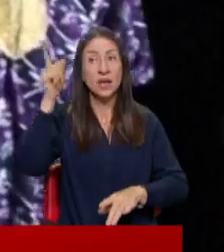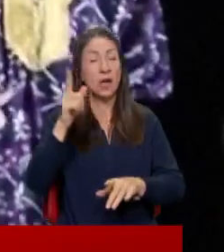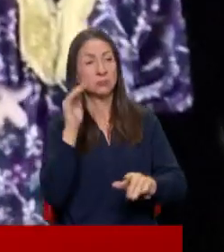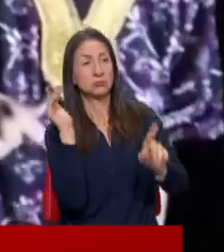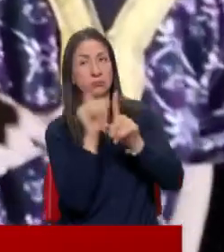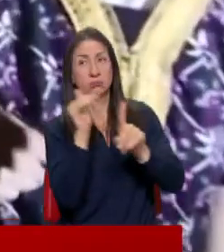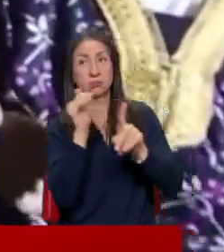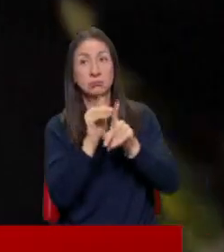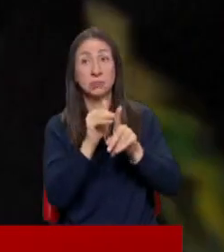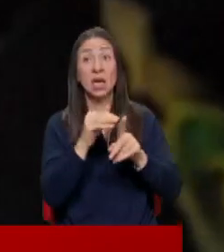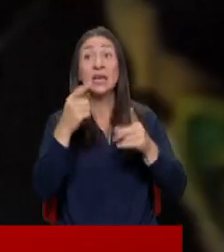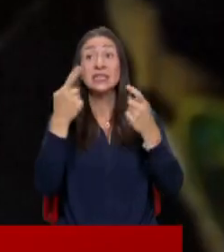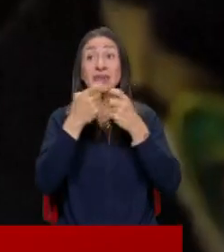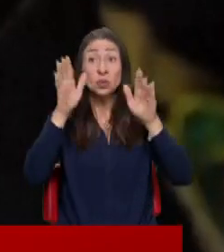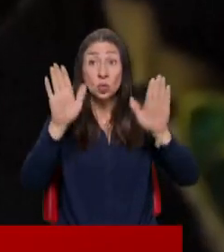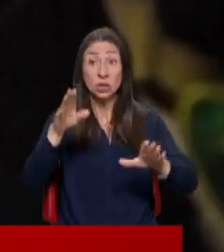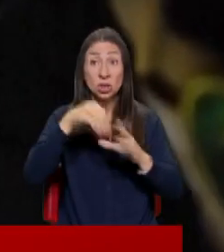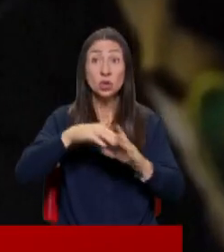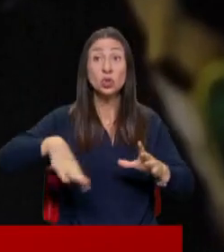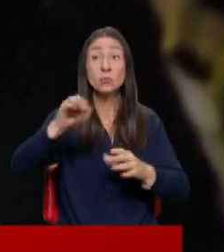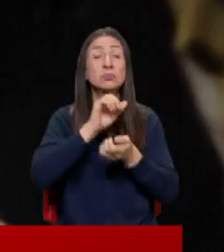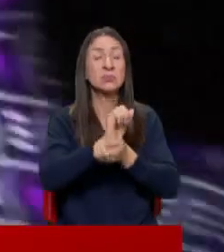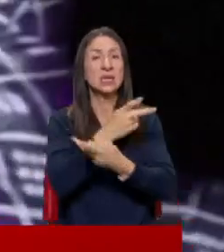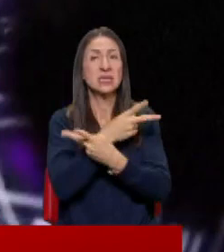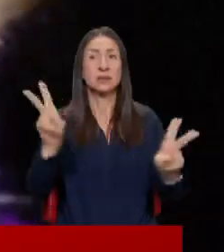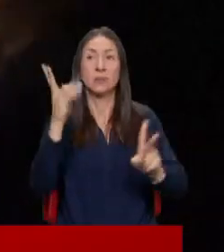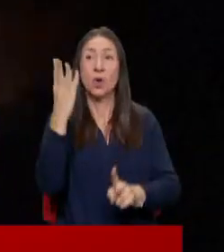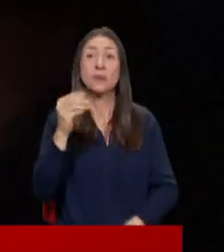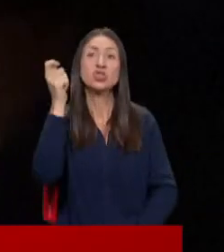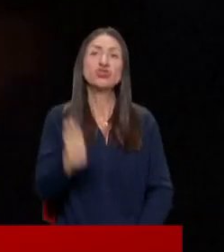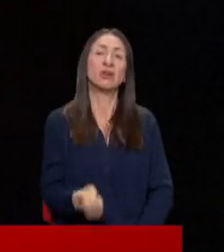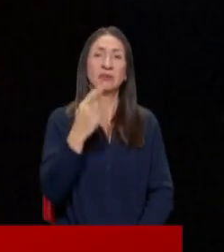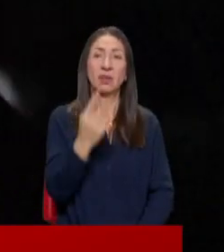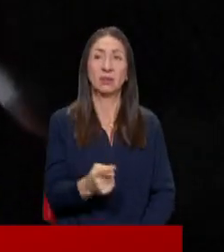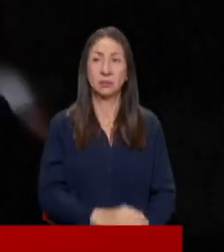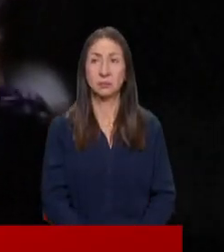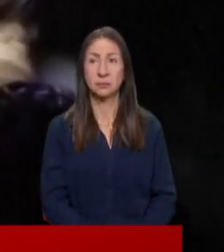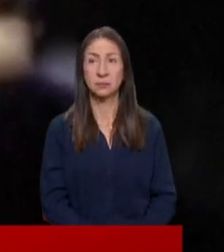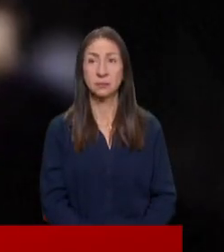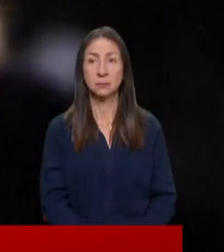ses geldi. Ateşkes için tüm rehinelerin serbest bırakılmasını şart koştu.